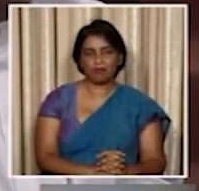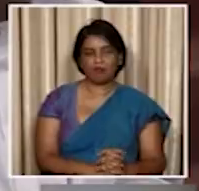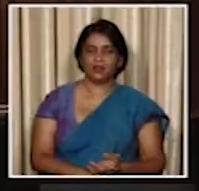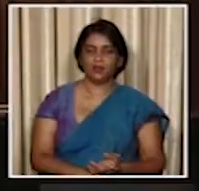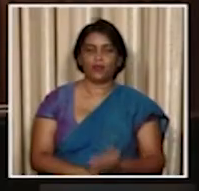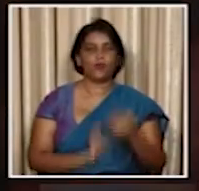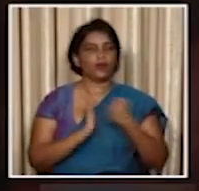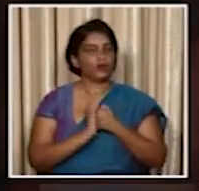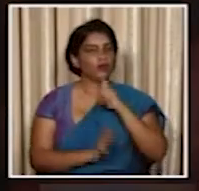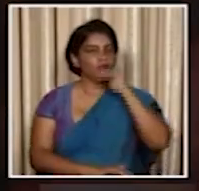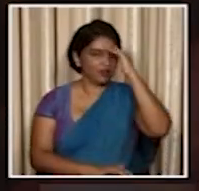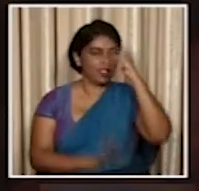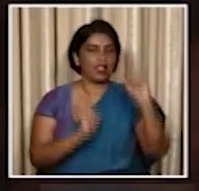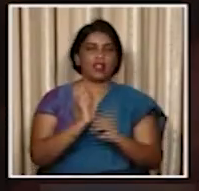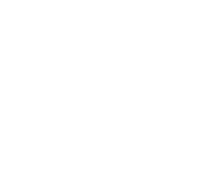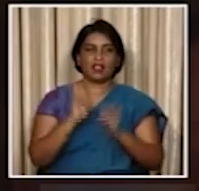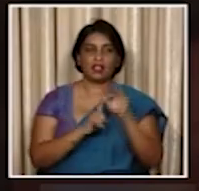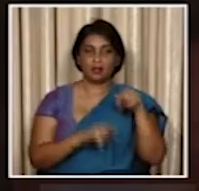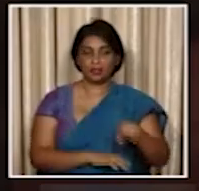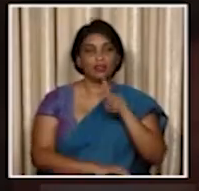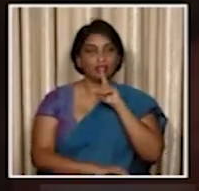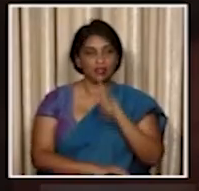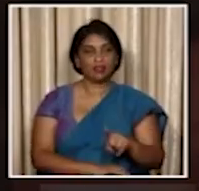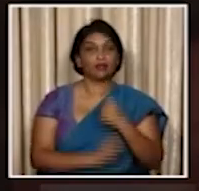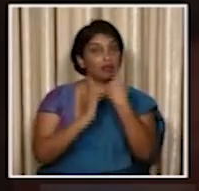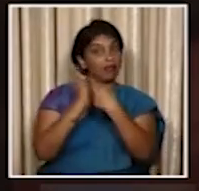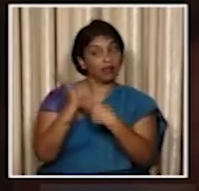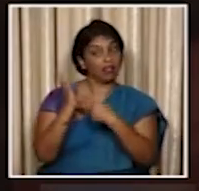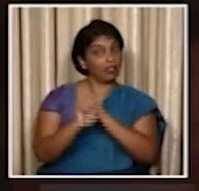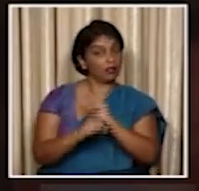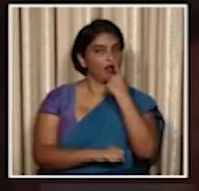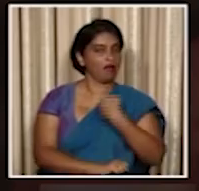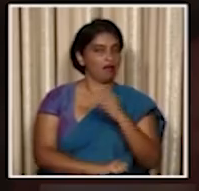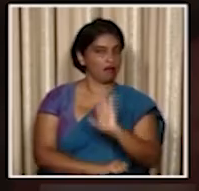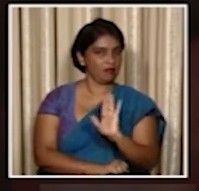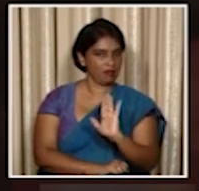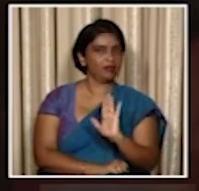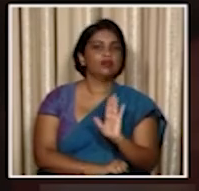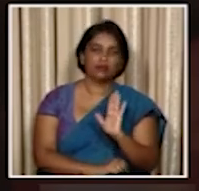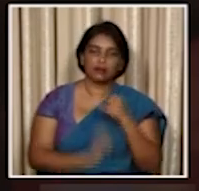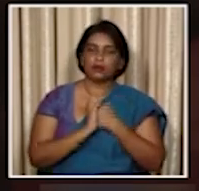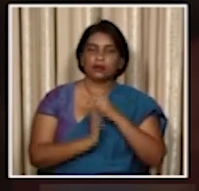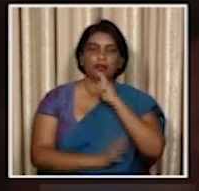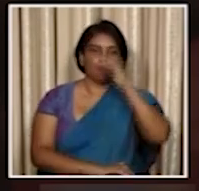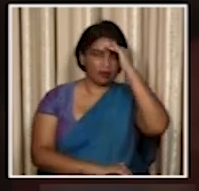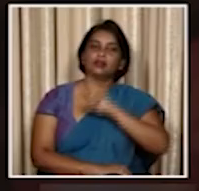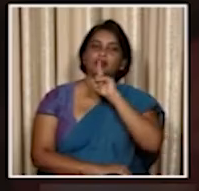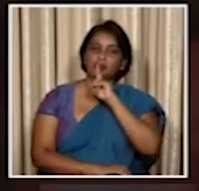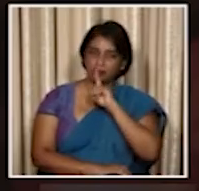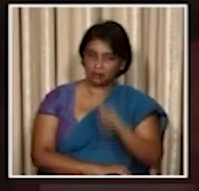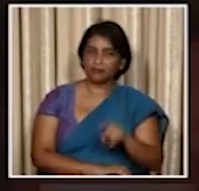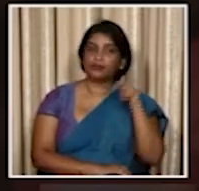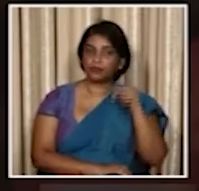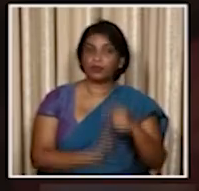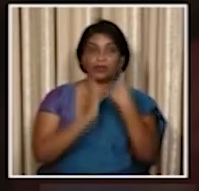උත්තර දෙන්න. දැන් කිරියල්ල ඇමතුමා මෙතන කිව්වා ඕඩර් පේපර් එකේ නැතිව ගැන අහන්න යන්න එපා කියලා. ඒ නිසා මම ගරු කථානායකතුමාගෙන් ඉල්ලීමක් කරනවා. දැන්